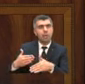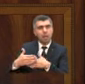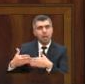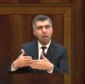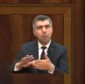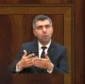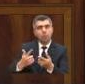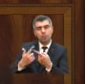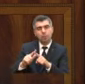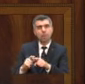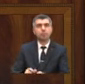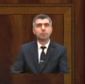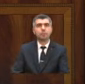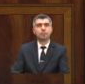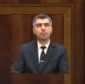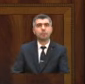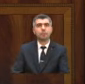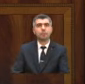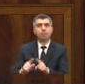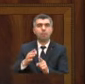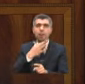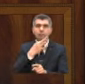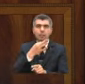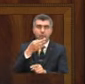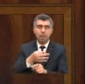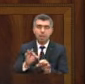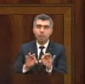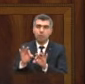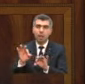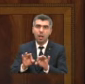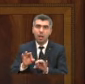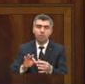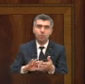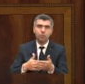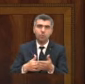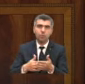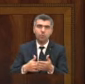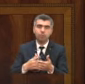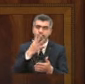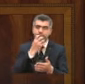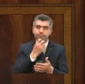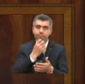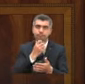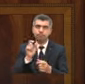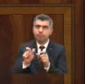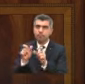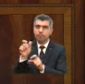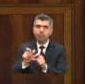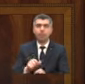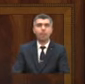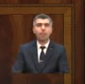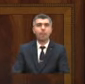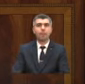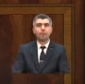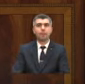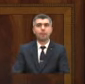الكبيره اللي قريبه ليه، وبالتالي باش نسهلوا هذه الاجراءات. هذا اجراء ما نظنش، ما عرفتش كيفاش تقلق السيد النائب،